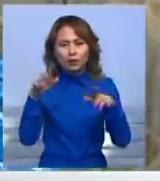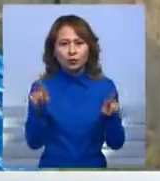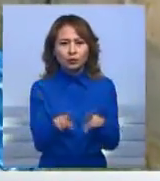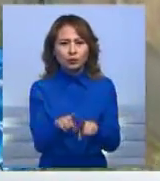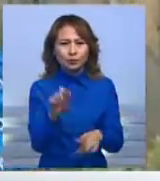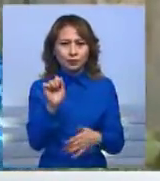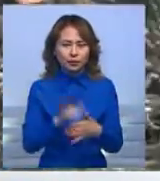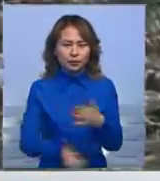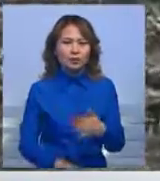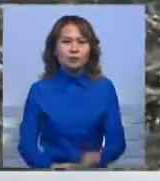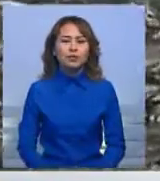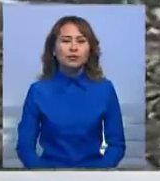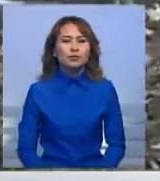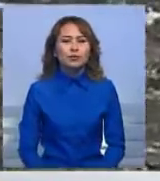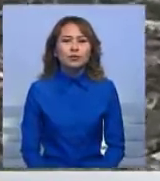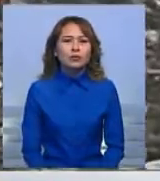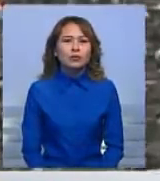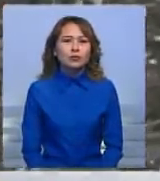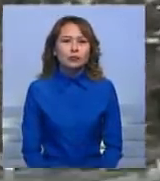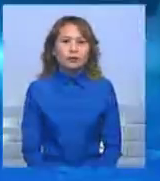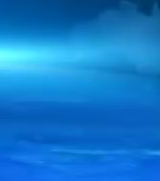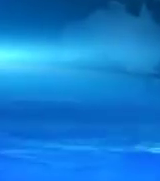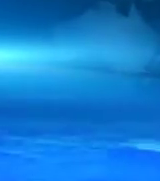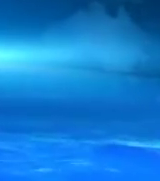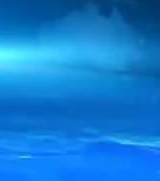нөсер себеп болуы мүмкін.